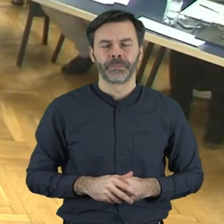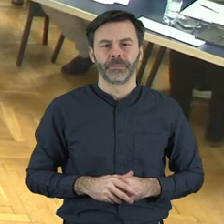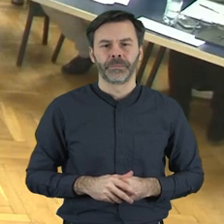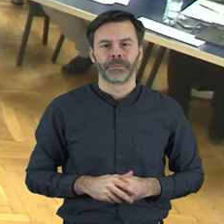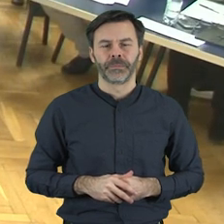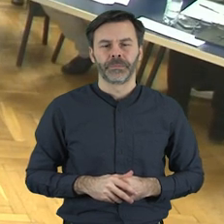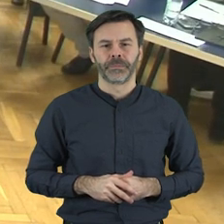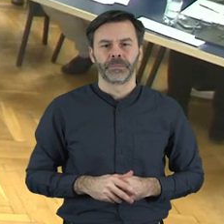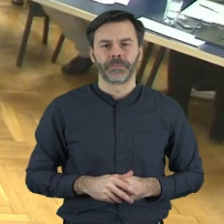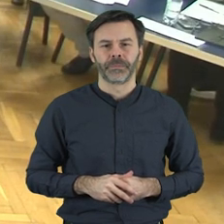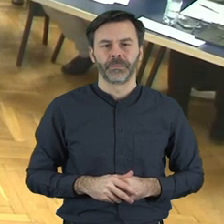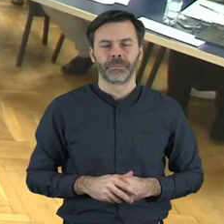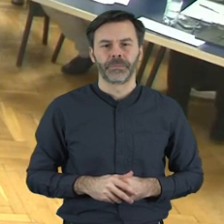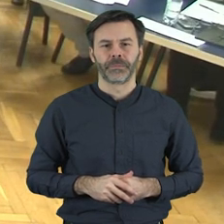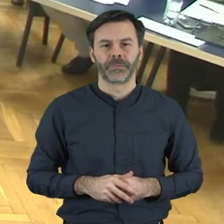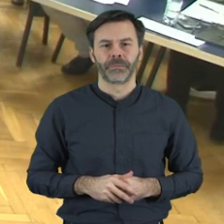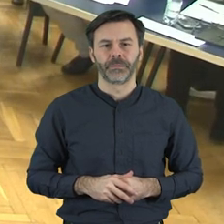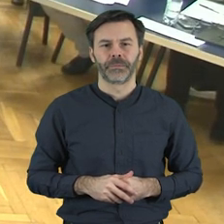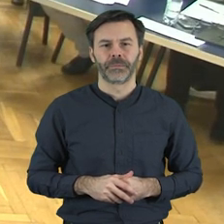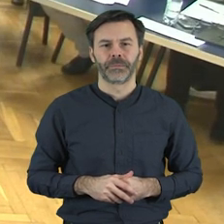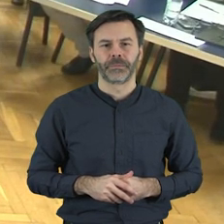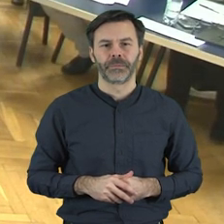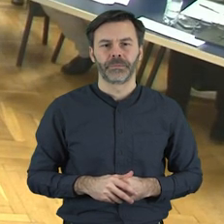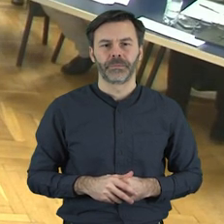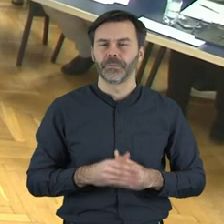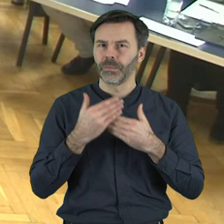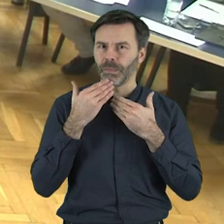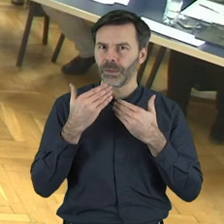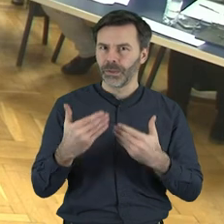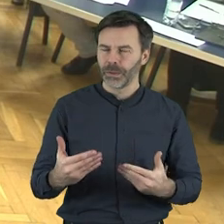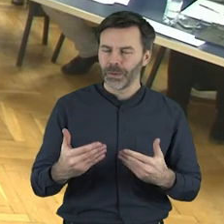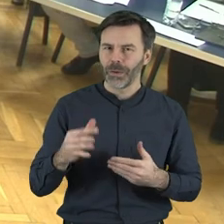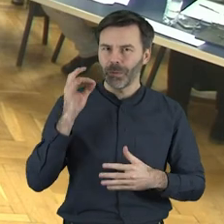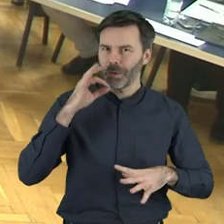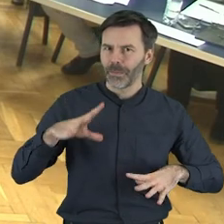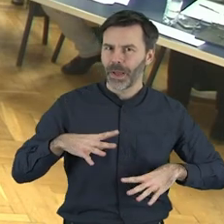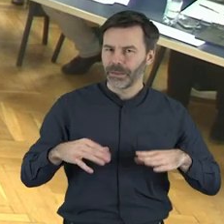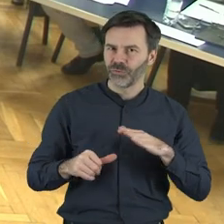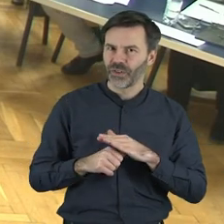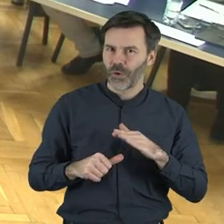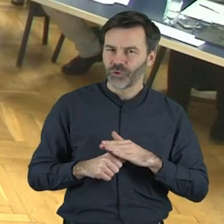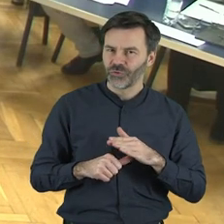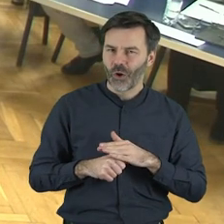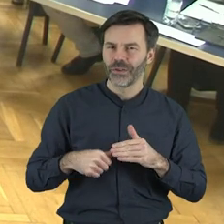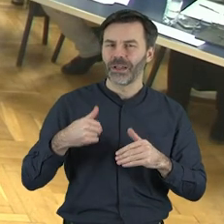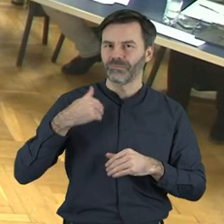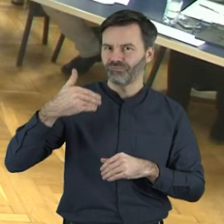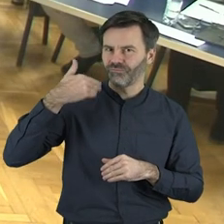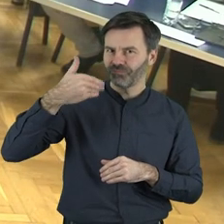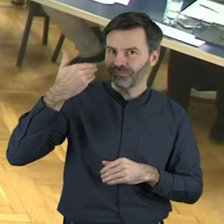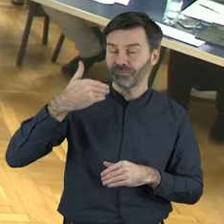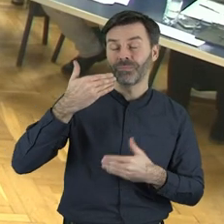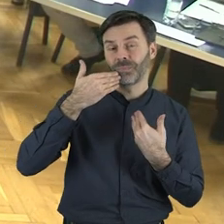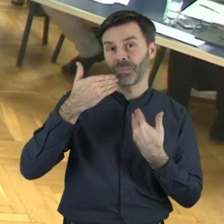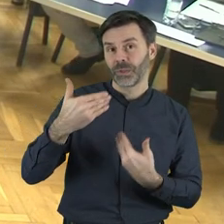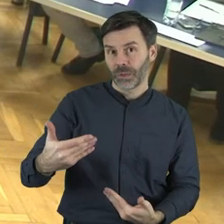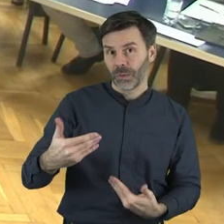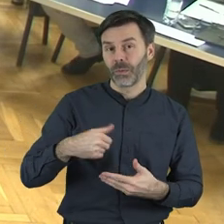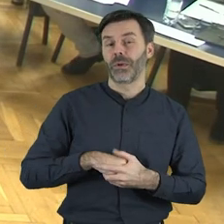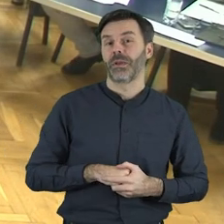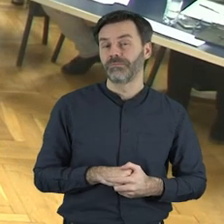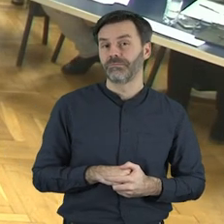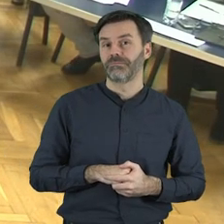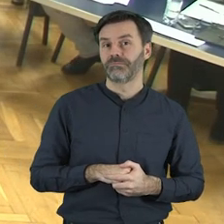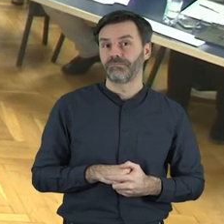Dziękuję Pani Przewodnicząca za udzielenie mi głosu. Mam nadzieję, że również do mnie Pani Przewodnicząca będzie miała anielską cierpliwość.